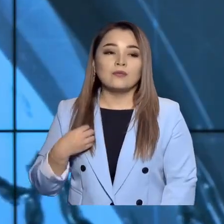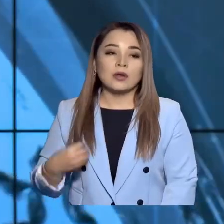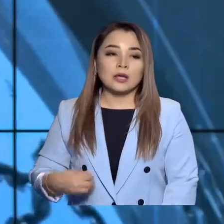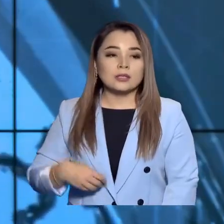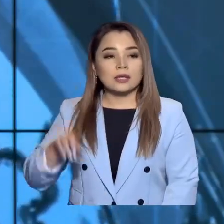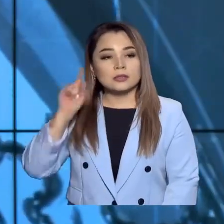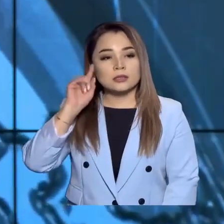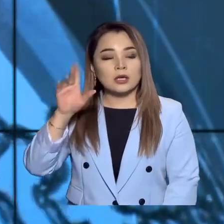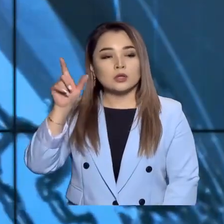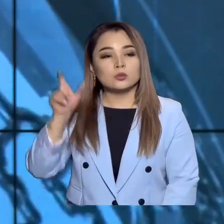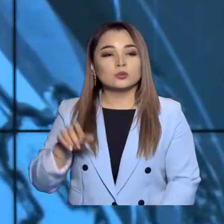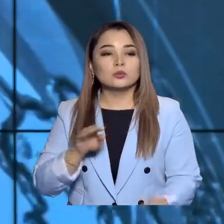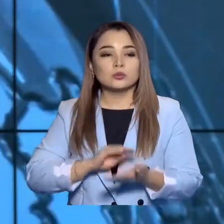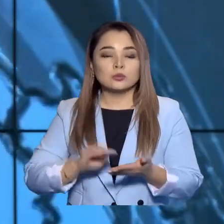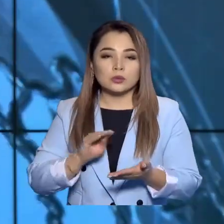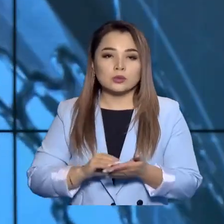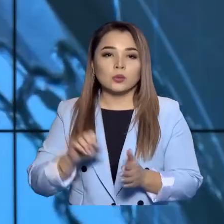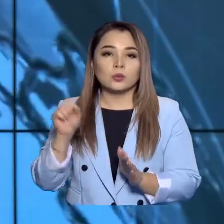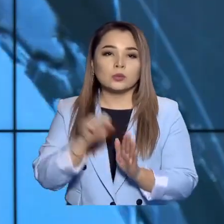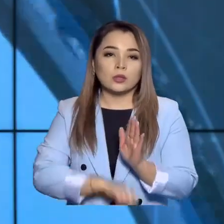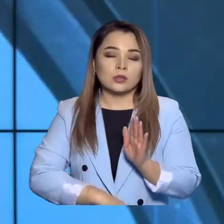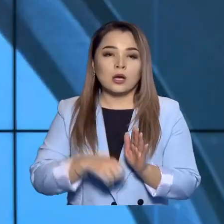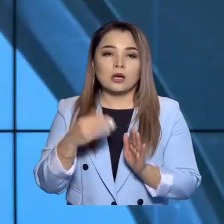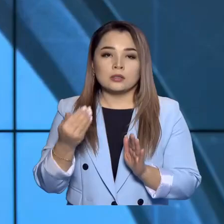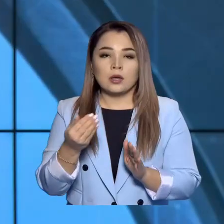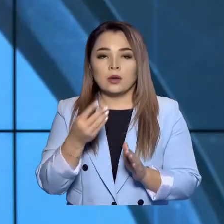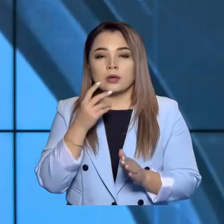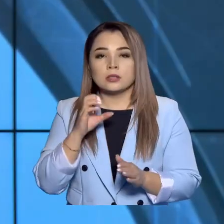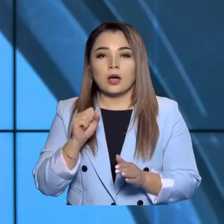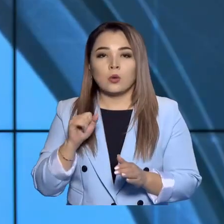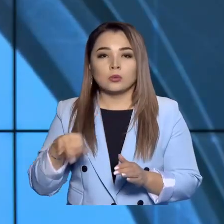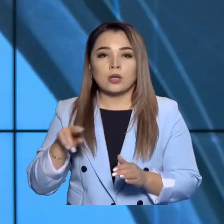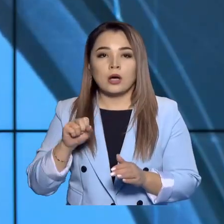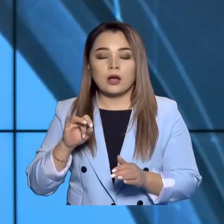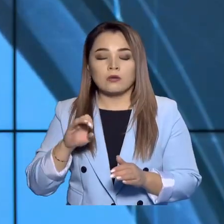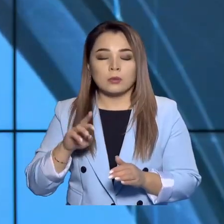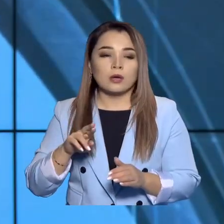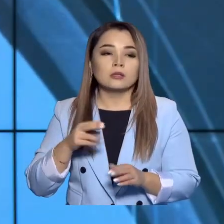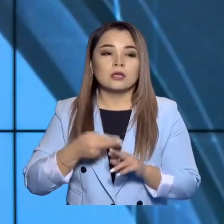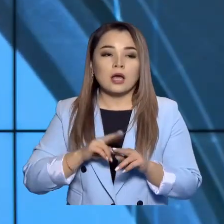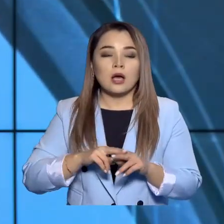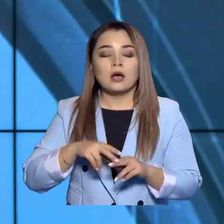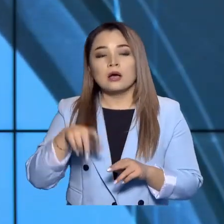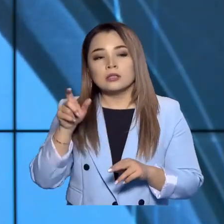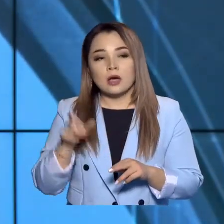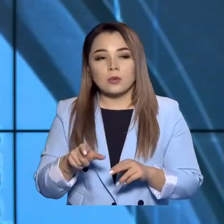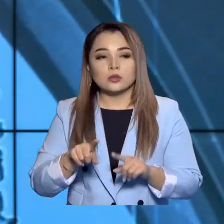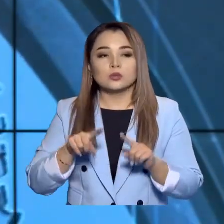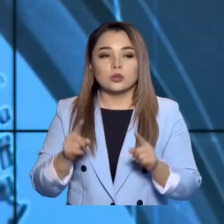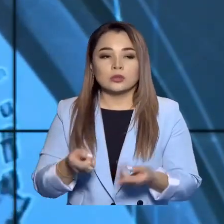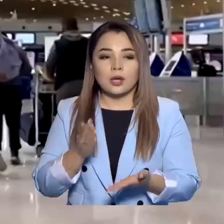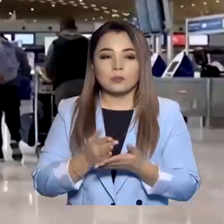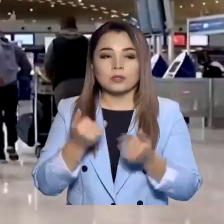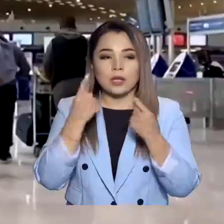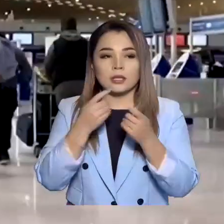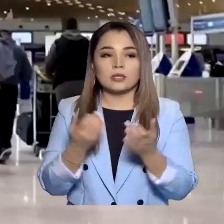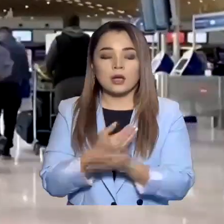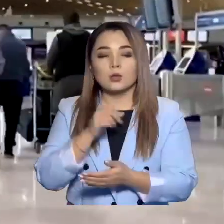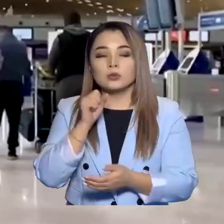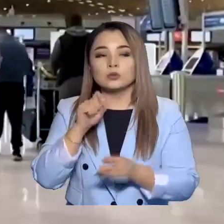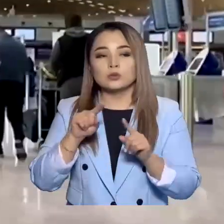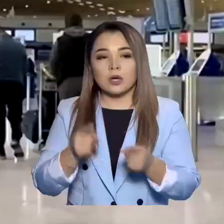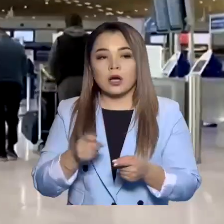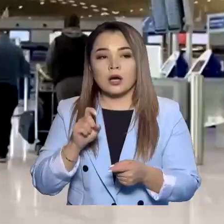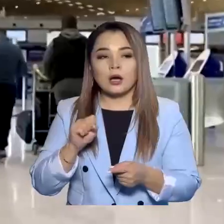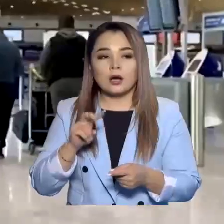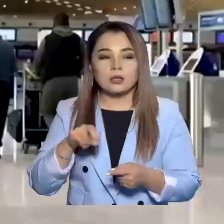Францияда әйгілі журналист Жамал Хашогиді өлтірді деген күдікпен Сауд Арабиясының азаматы тұтқында қалды. Әлем ақпарат құралдарының хабарлауынша ұсталған адамның